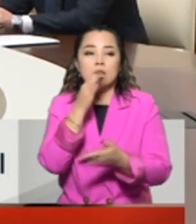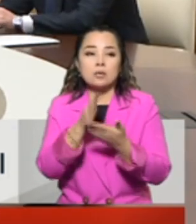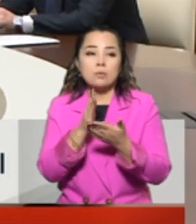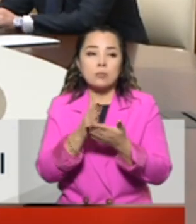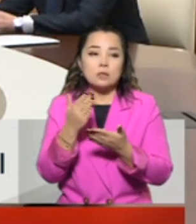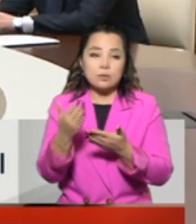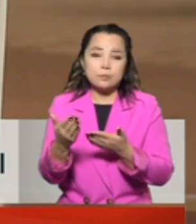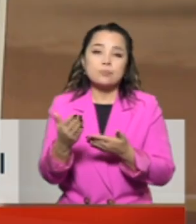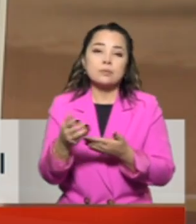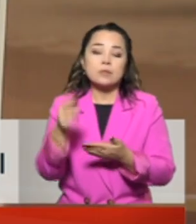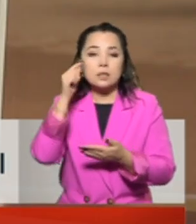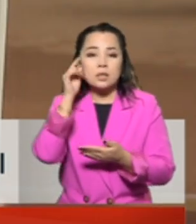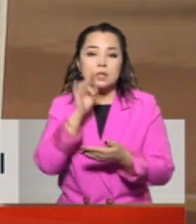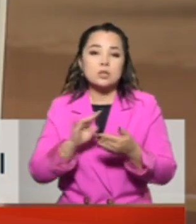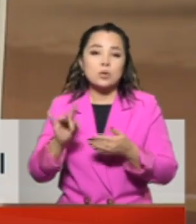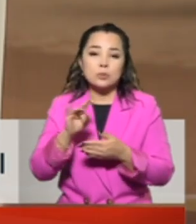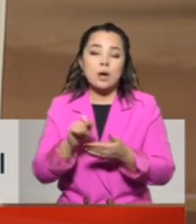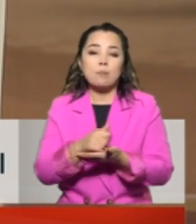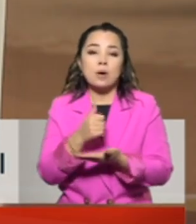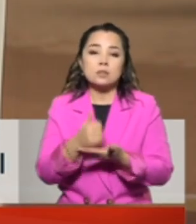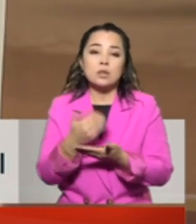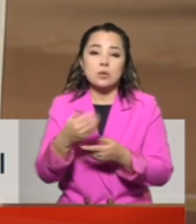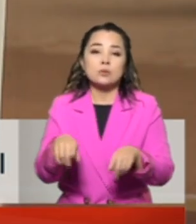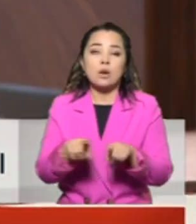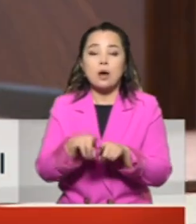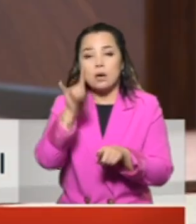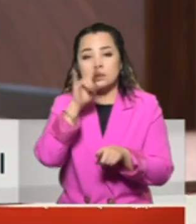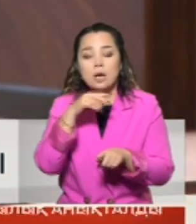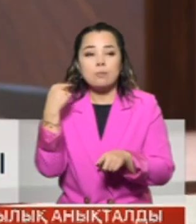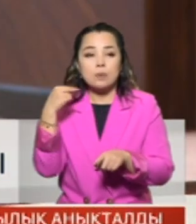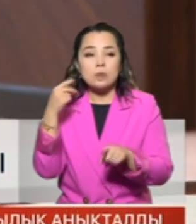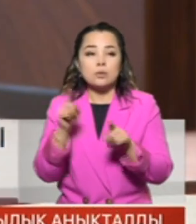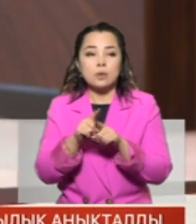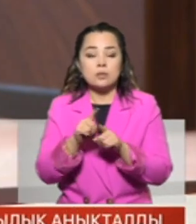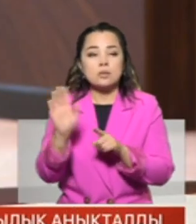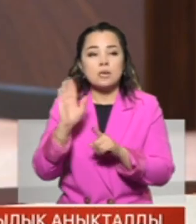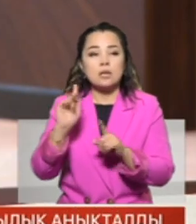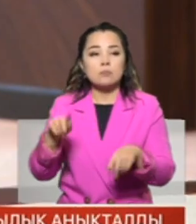атап өтті. Қырғыз Республикасының басшысы да Қазақстан президентіне сәлемін жолдады.